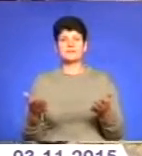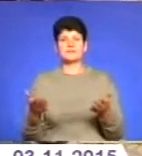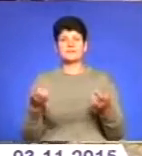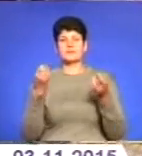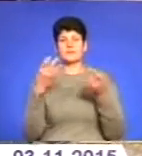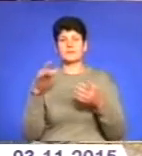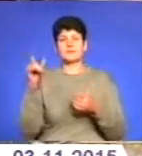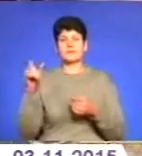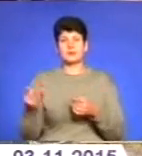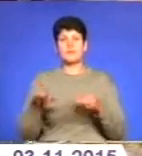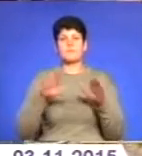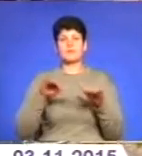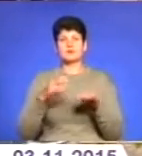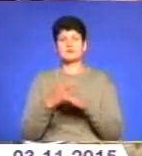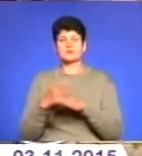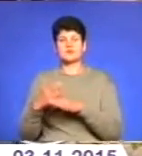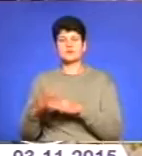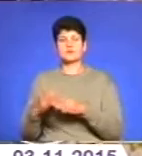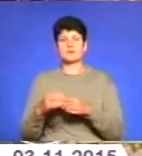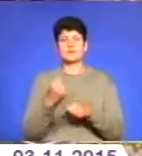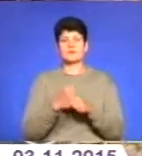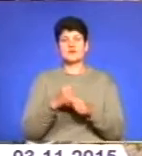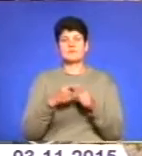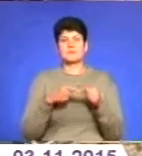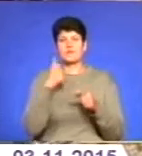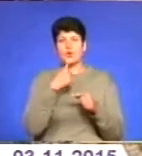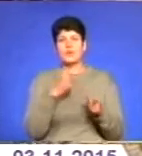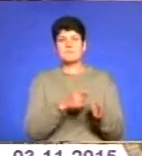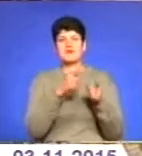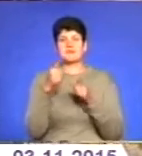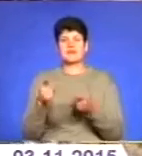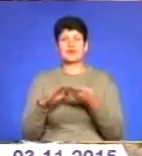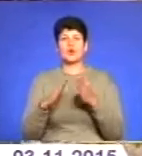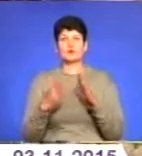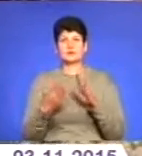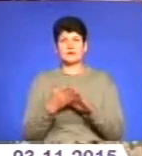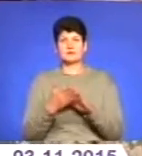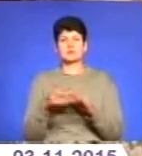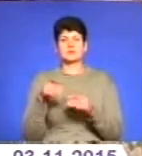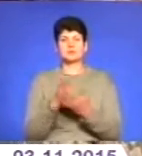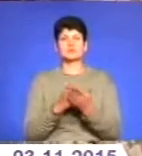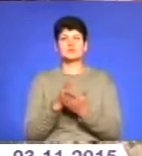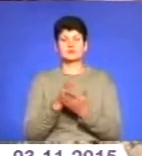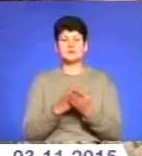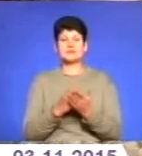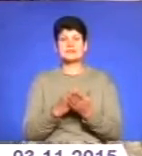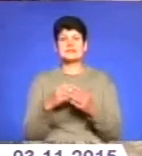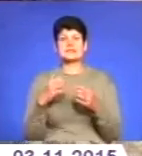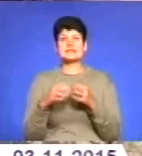гражданською людиною. Потім з часом пропрацювала півроку і перевелася на контракт, вирішила піти служити. Тобто з